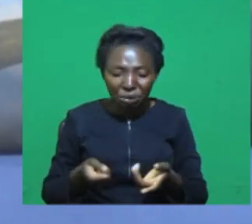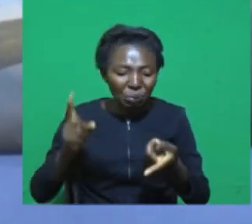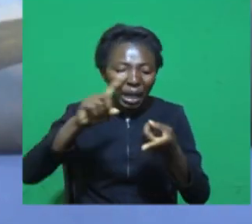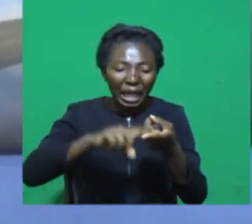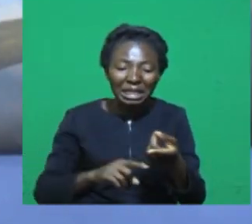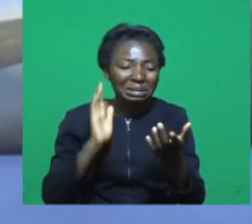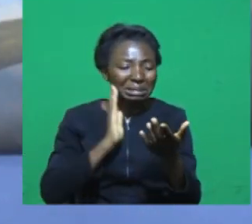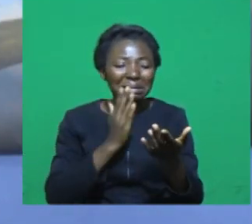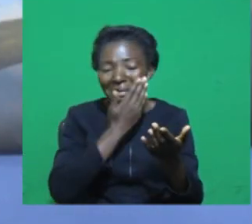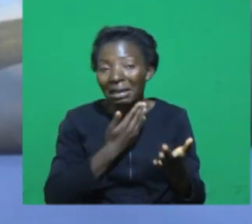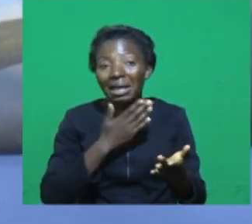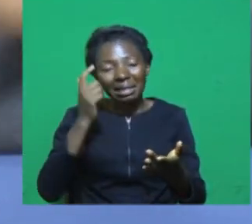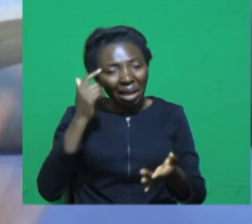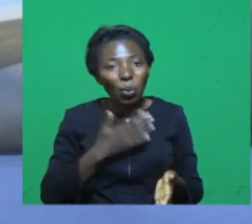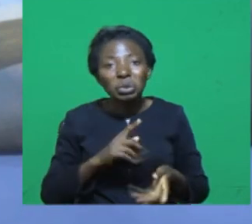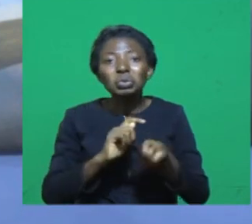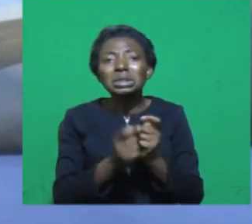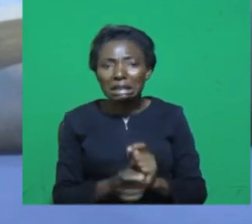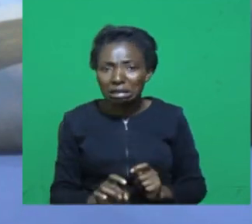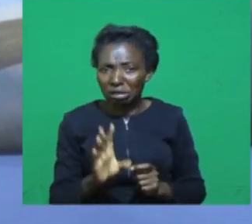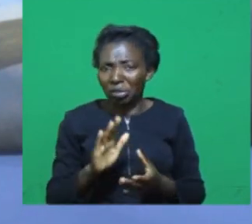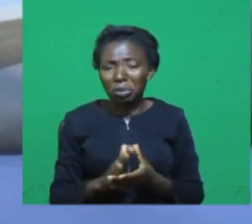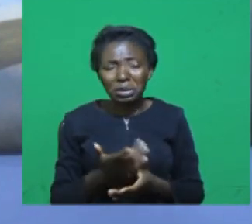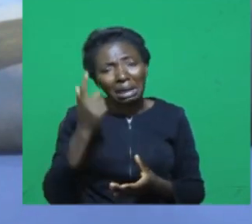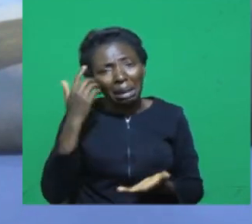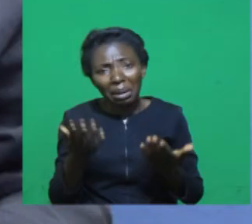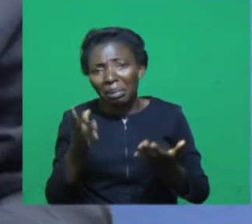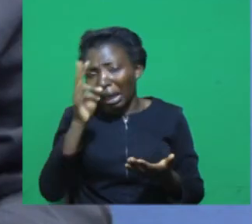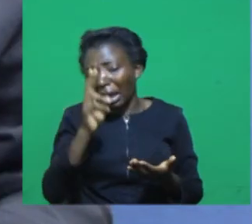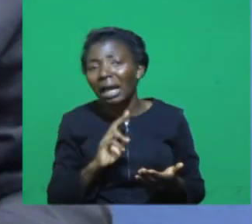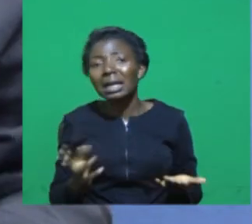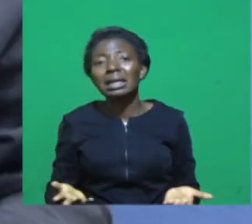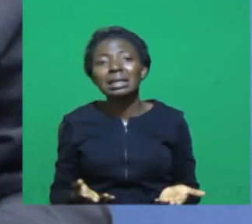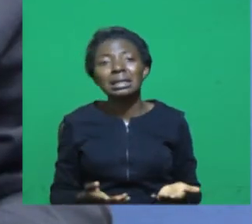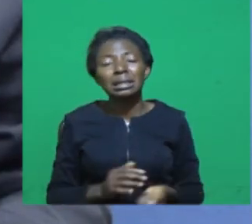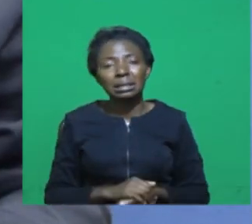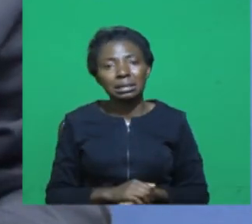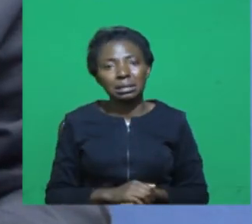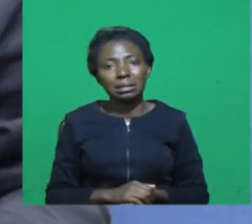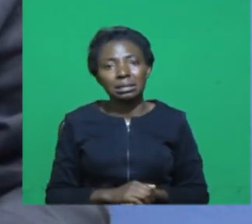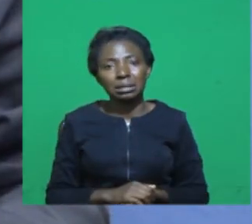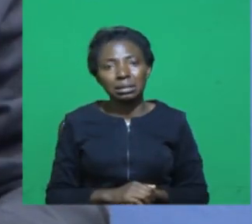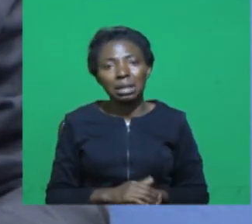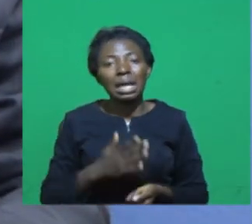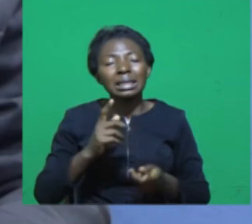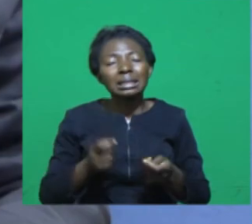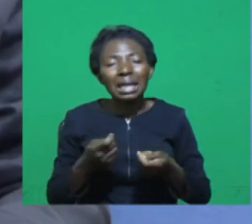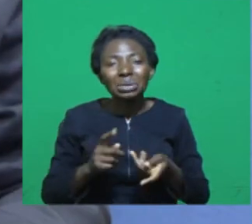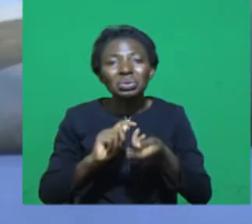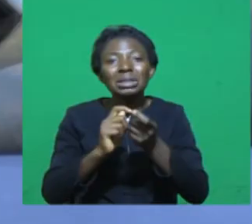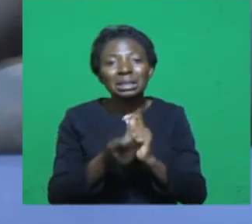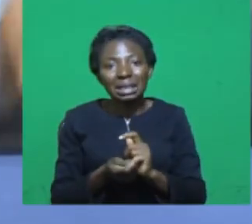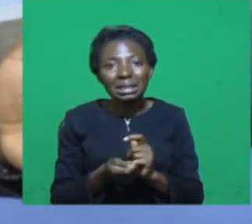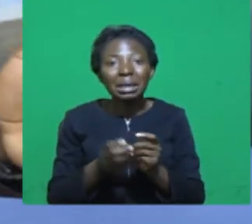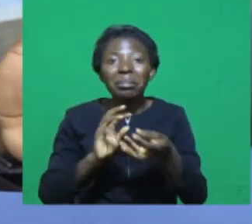kuwedzera, kuimprova zvaanga ari. Okay. Vari racho rinonyanyoshandiswa iro riri right, kuda kugadziridza,